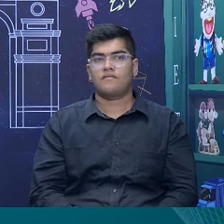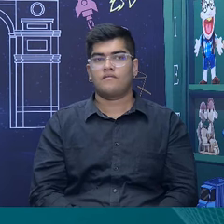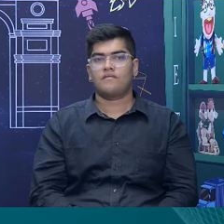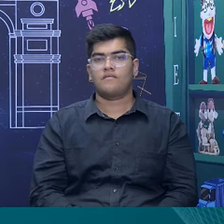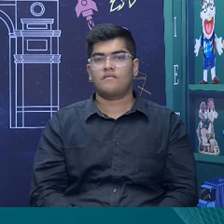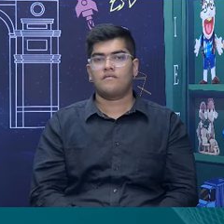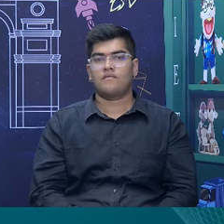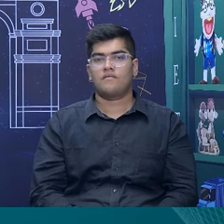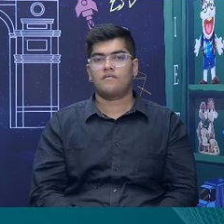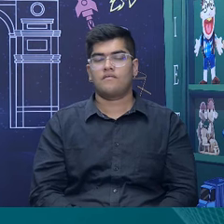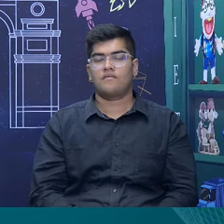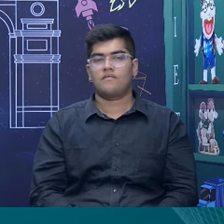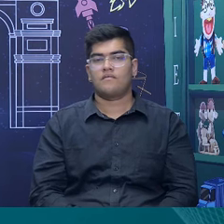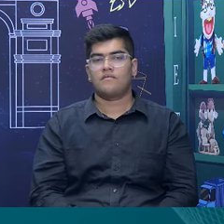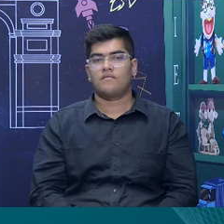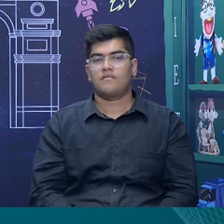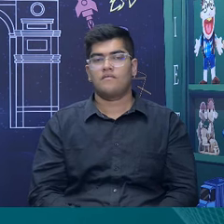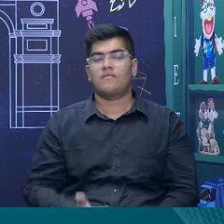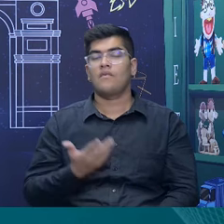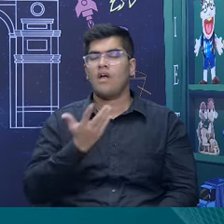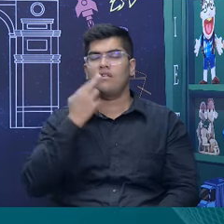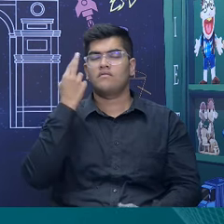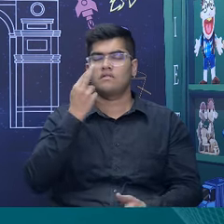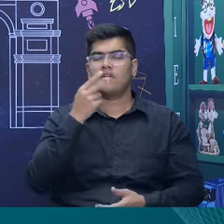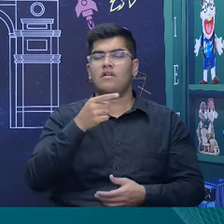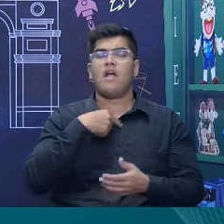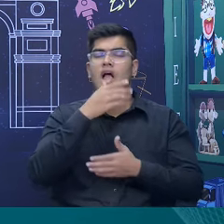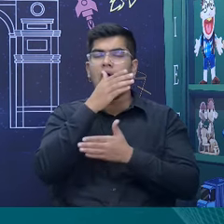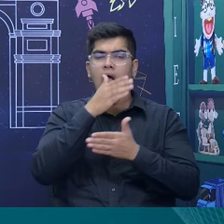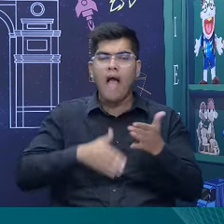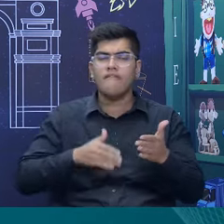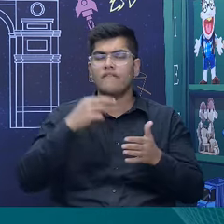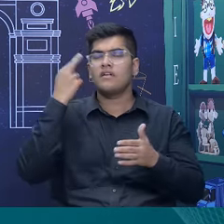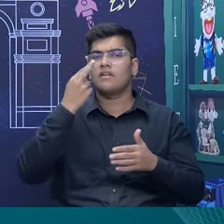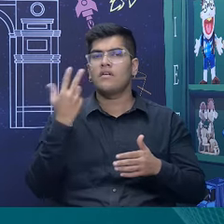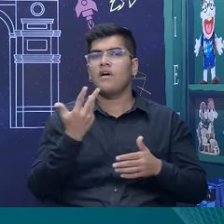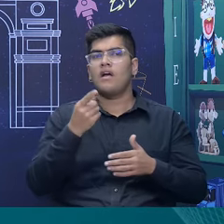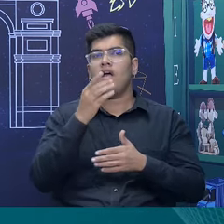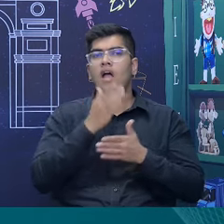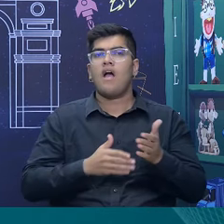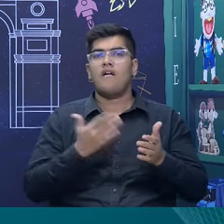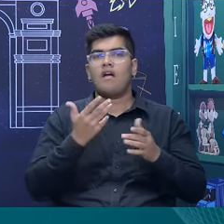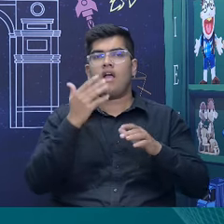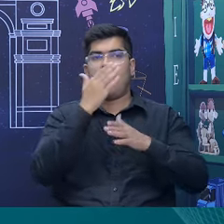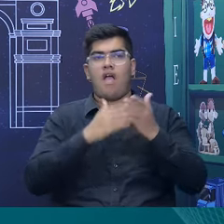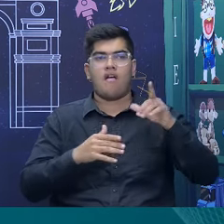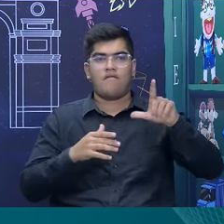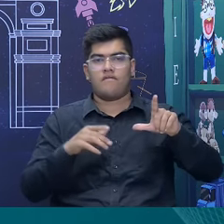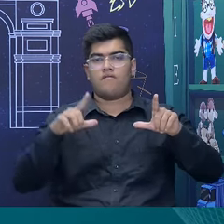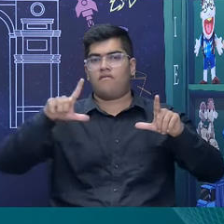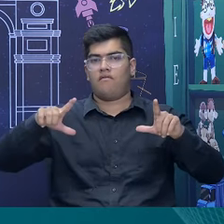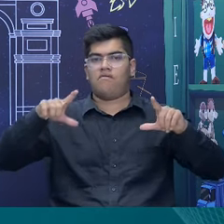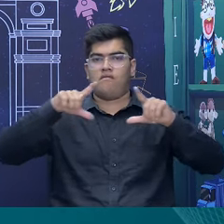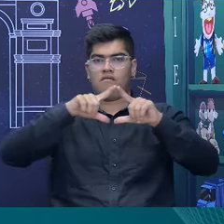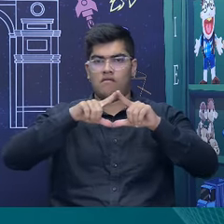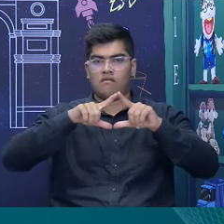ग्राम है ना क्यों क्योंकि हमने यह इसको पूरे का निकाला था अब हमें चाहिए आधे का तो